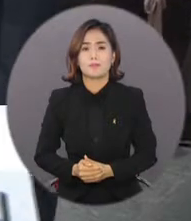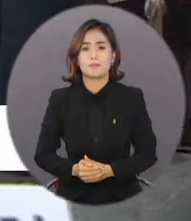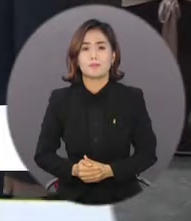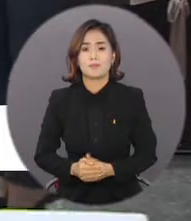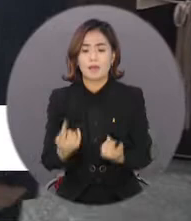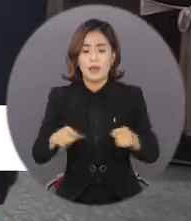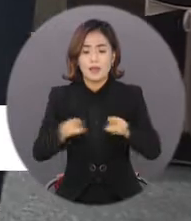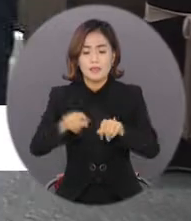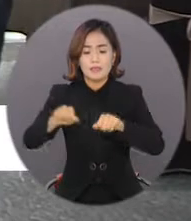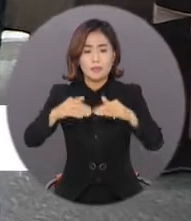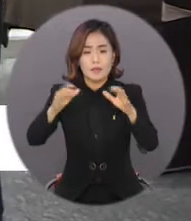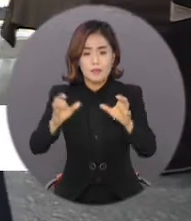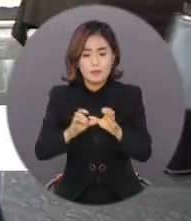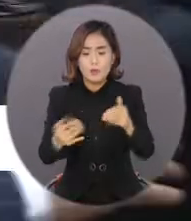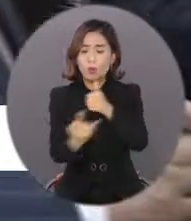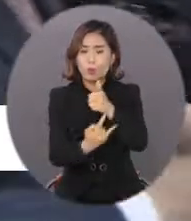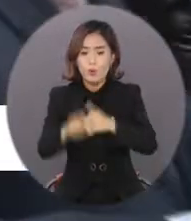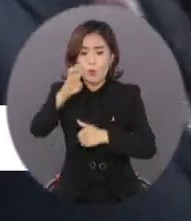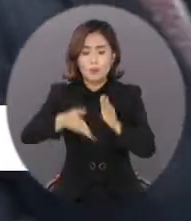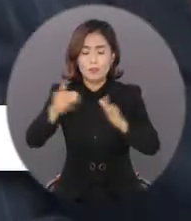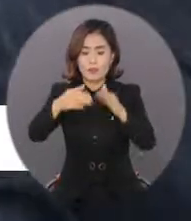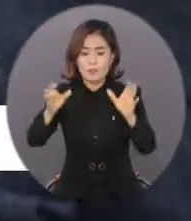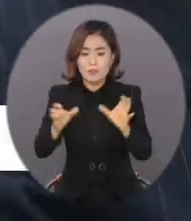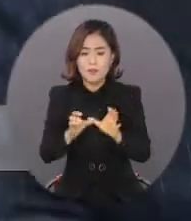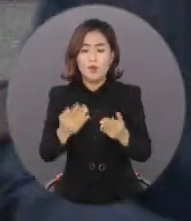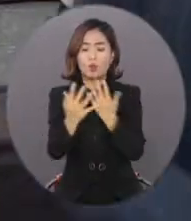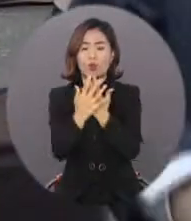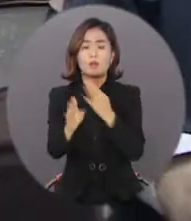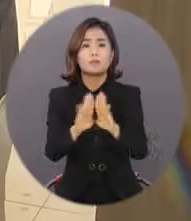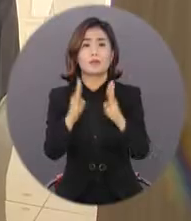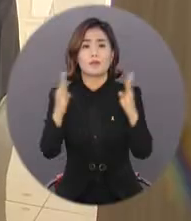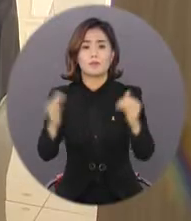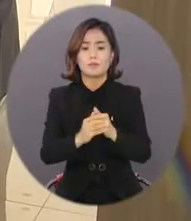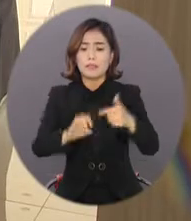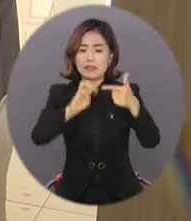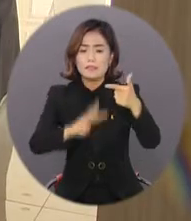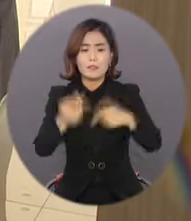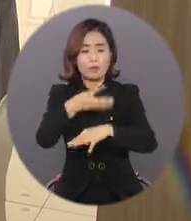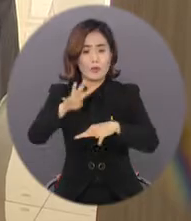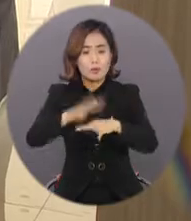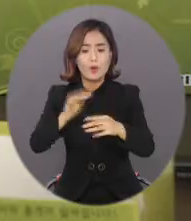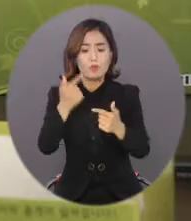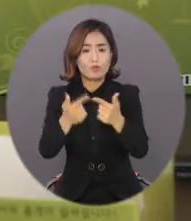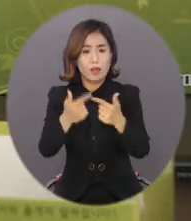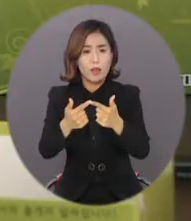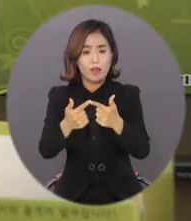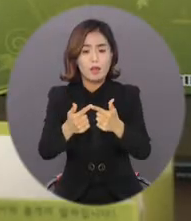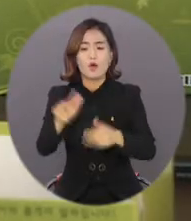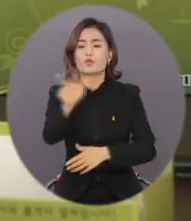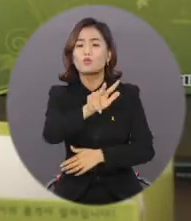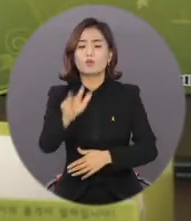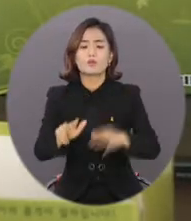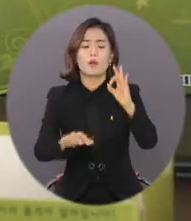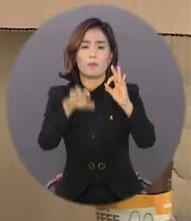다 함께 자유당 창당준비위원회가 광주시당 창당대회를 열었습니다. 인천, 대전, 부산시당 등에 이어서